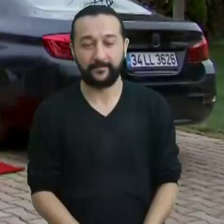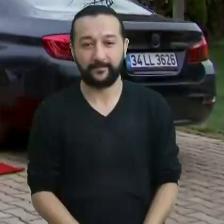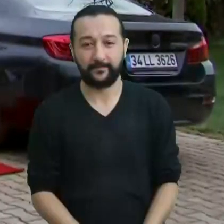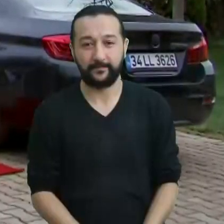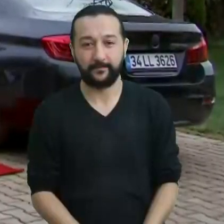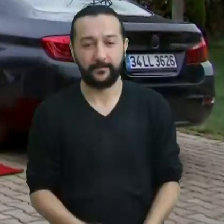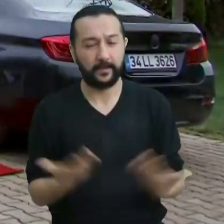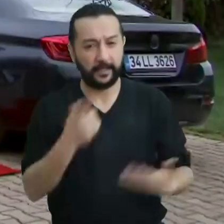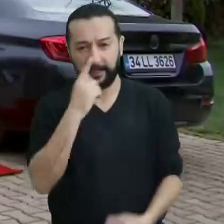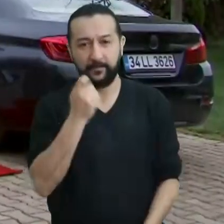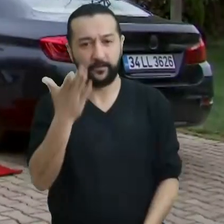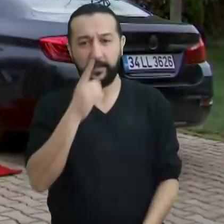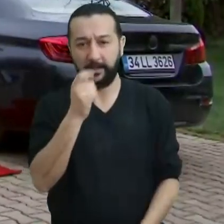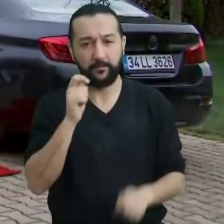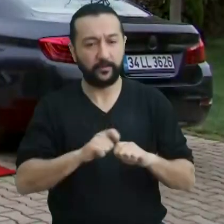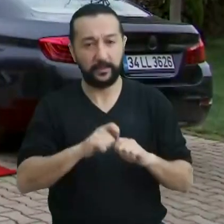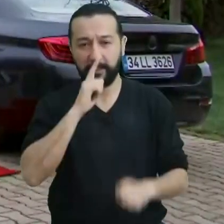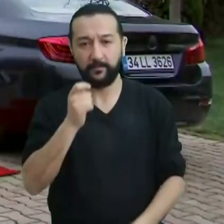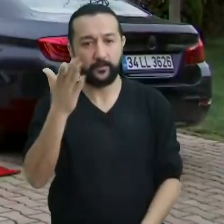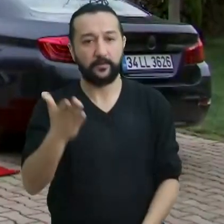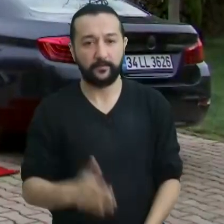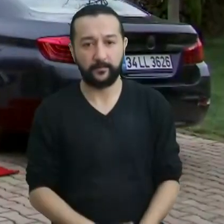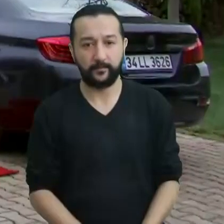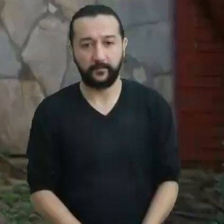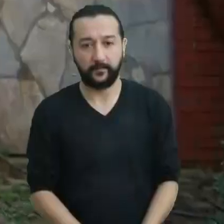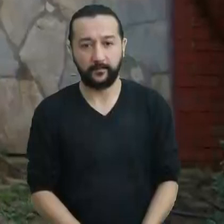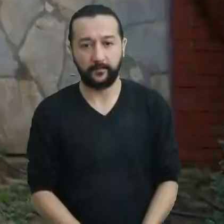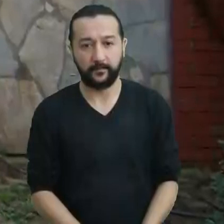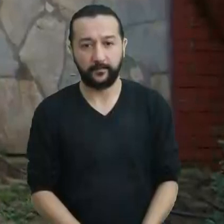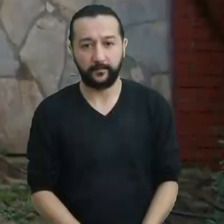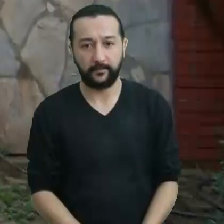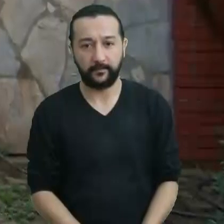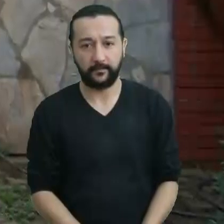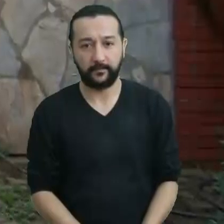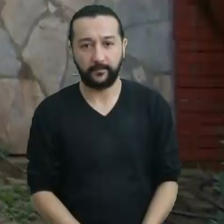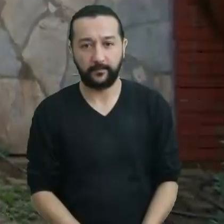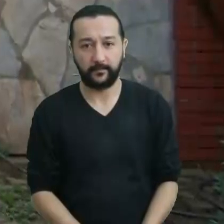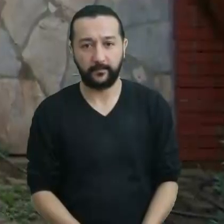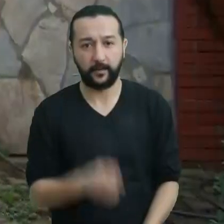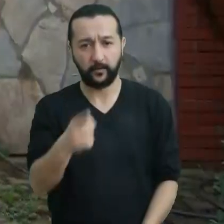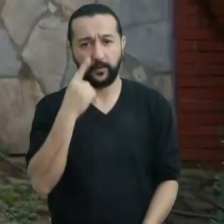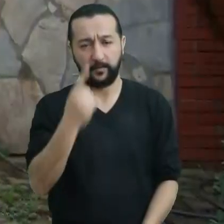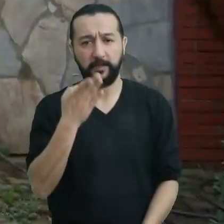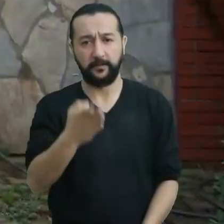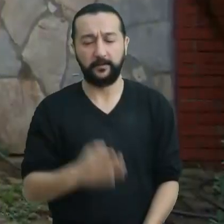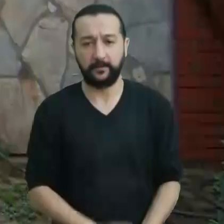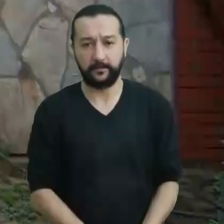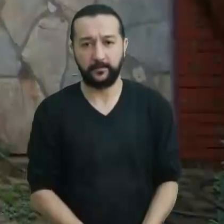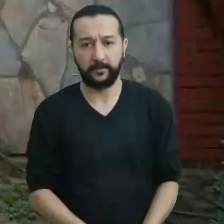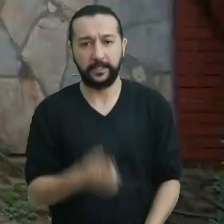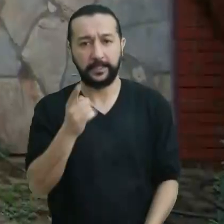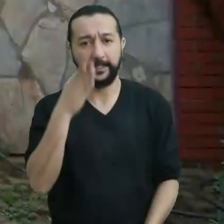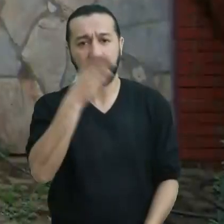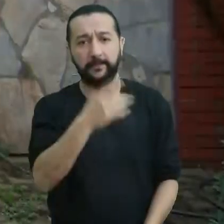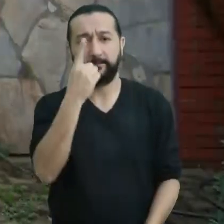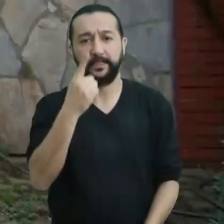kürsünün başına geçti. Bu nedir ya? Sinema biletini eline aldı. Şuna bak ya.